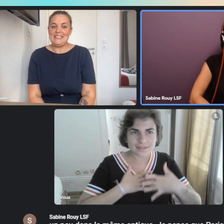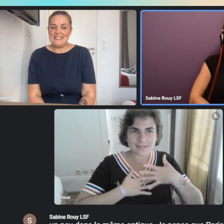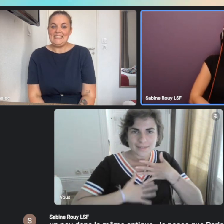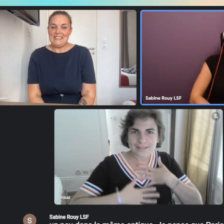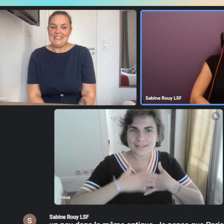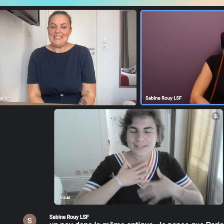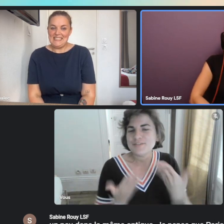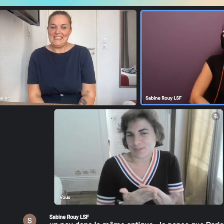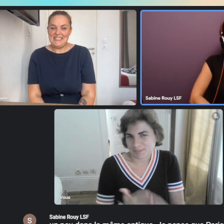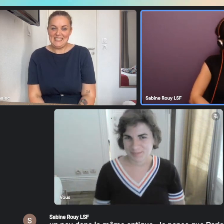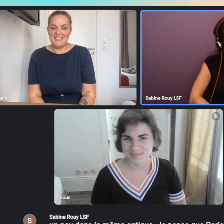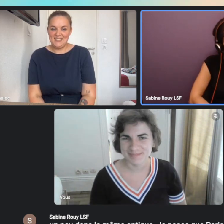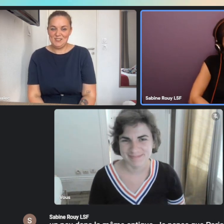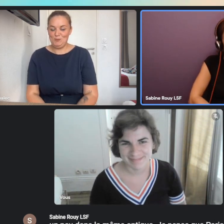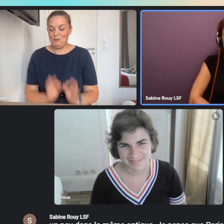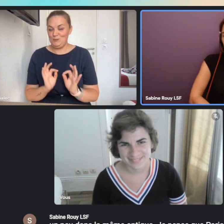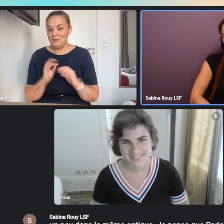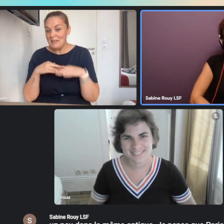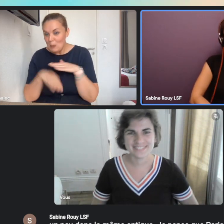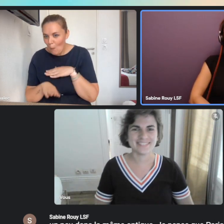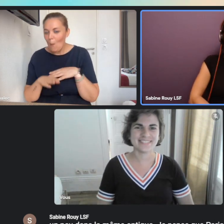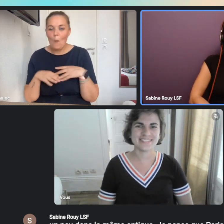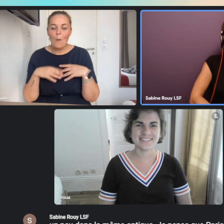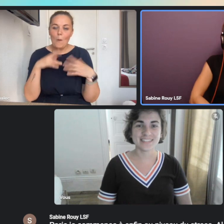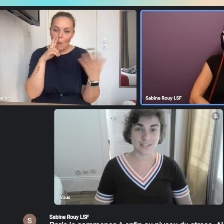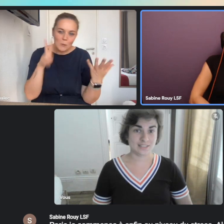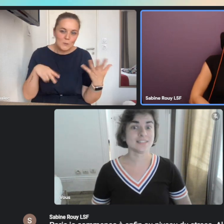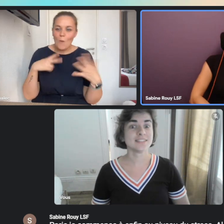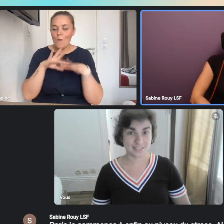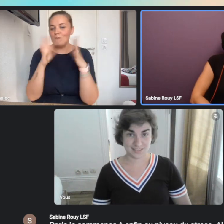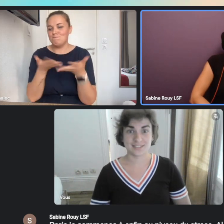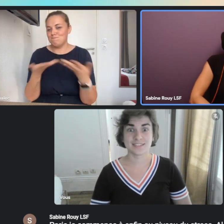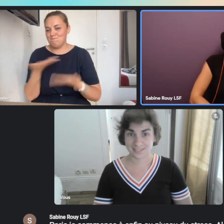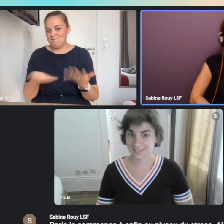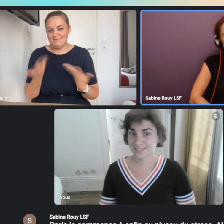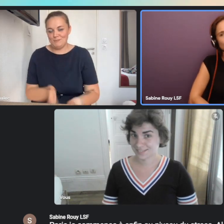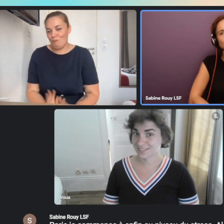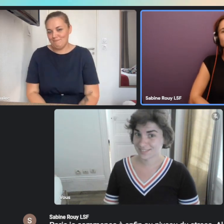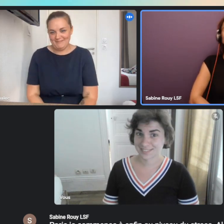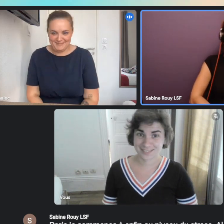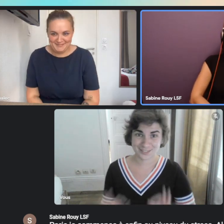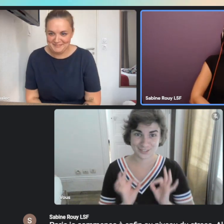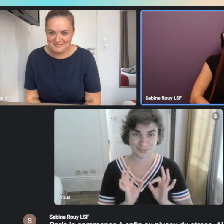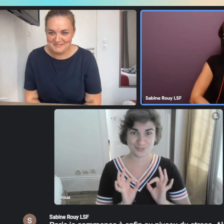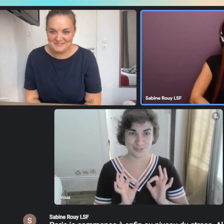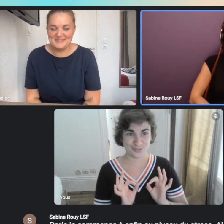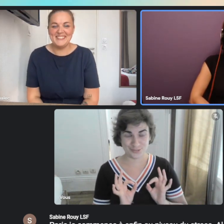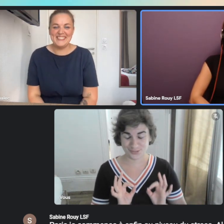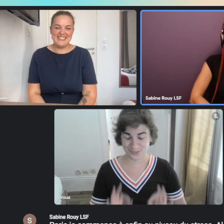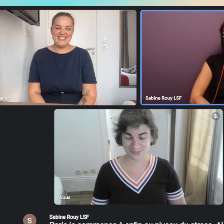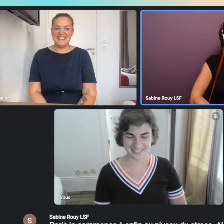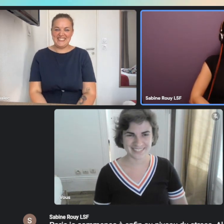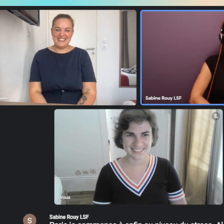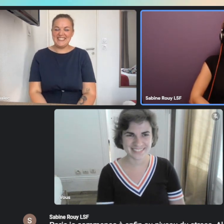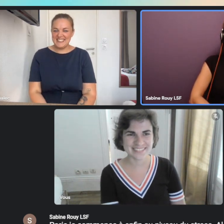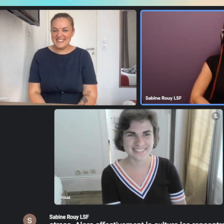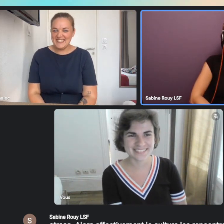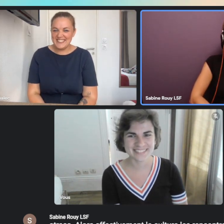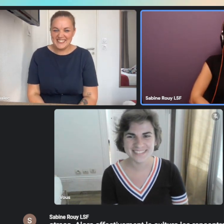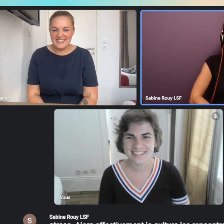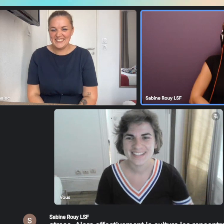ça, c'est de la fatigue et voilà. Effectivement, le métro, la pollution, tout ça, oui, oui, tout à